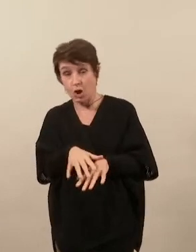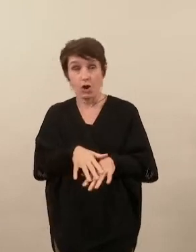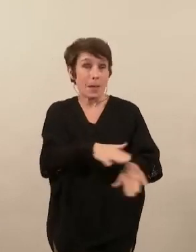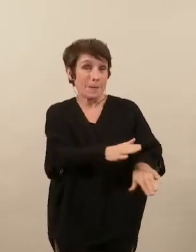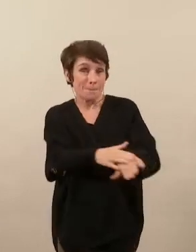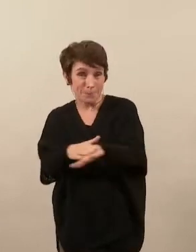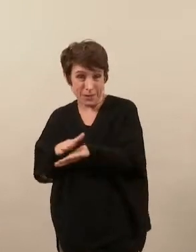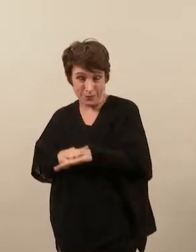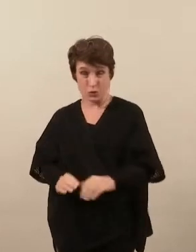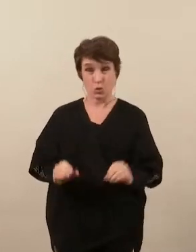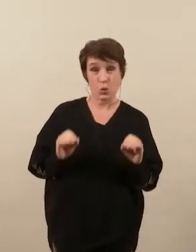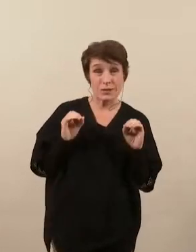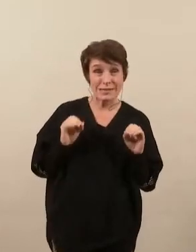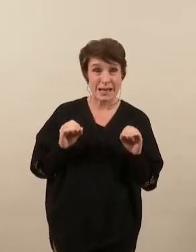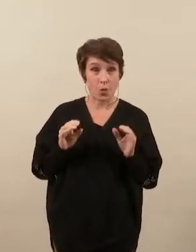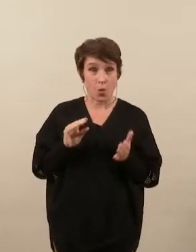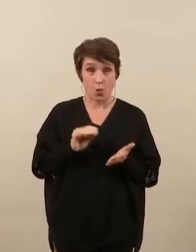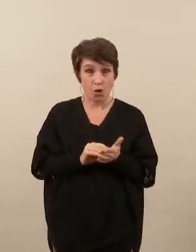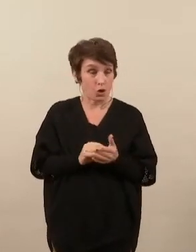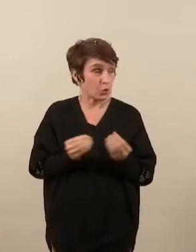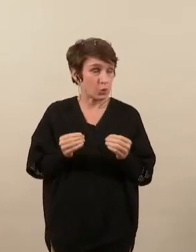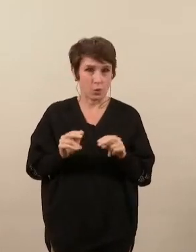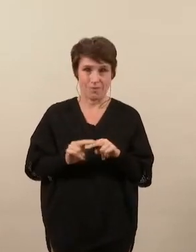En tout cas, ça n'apparaît nulle part.